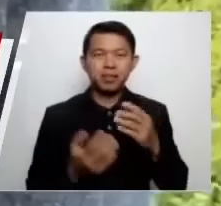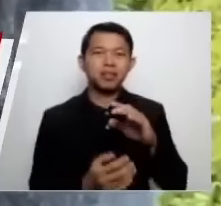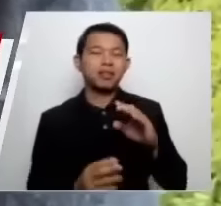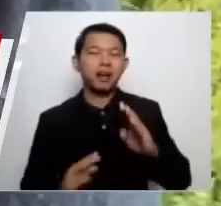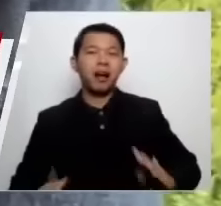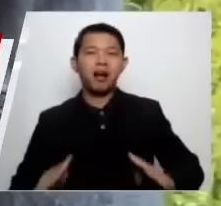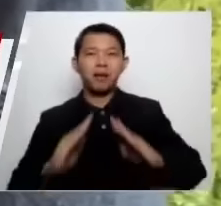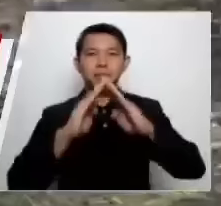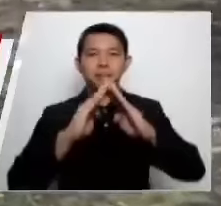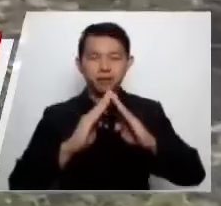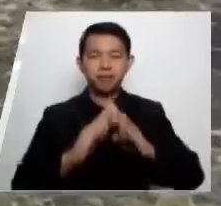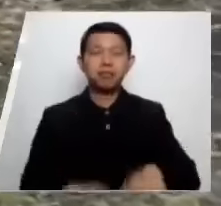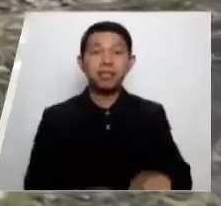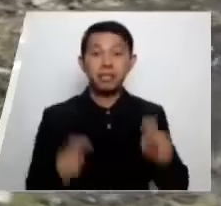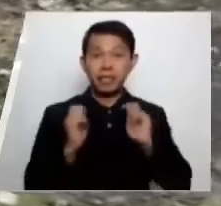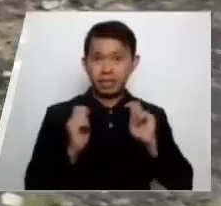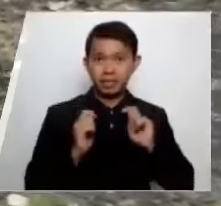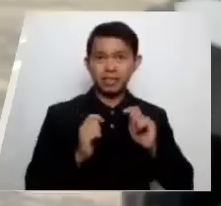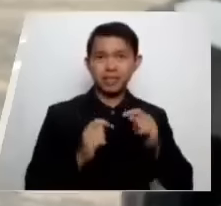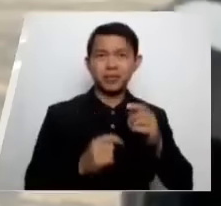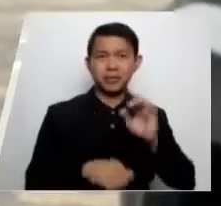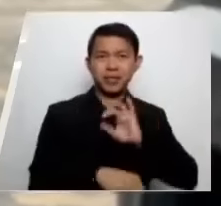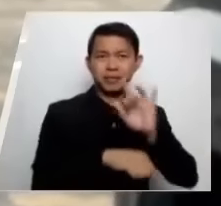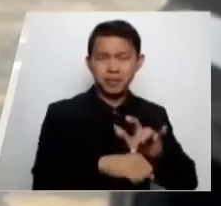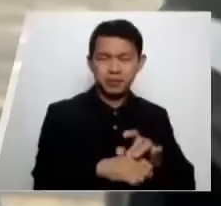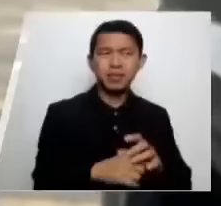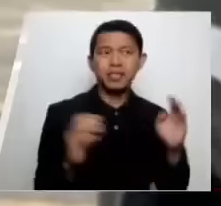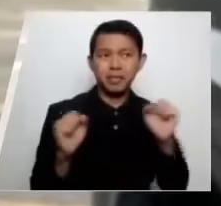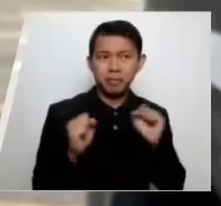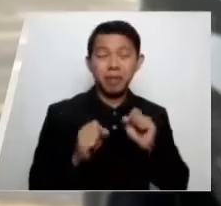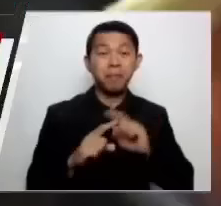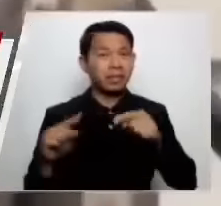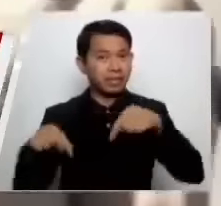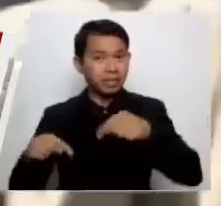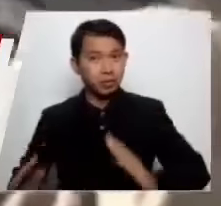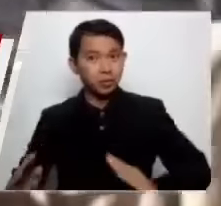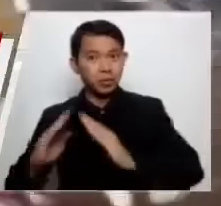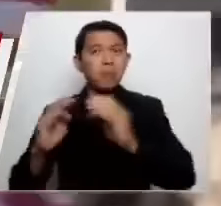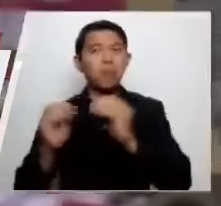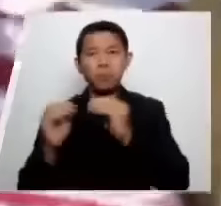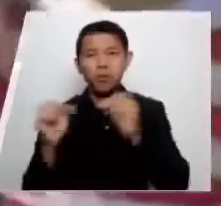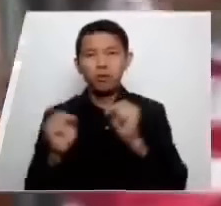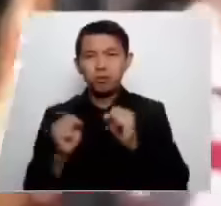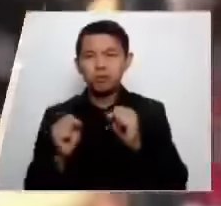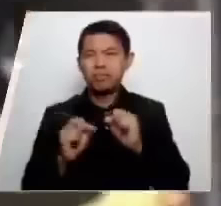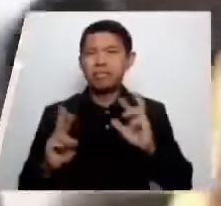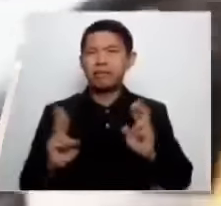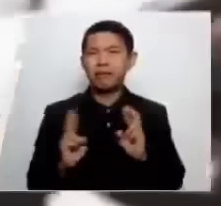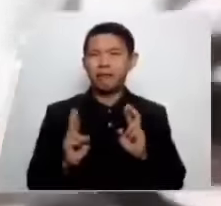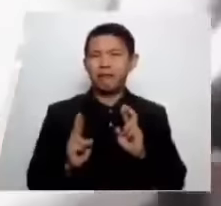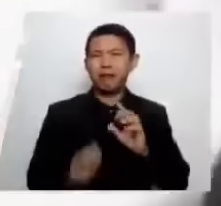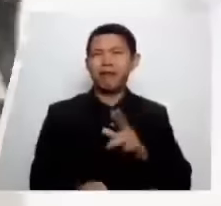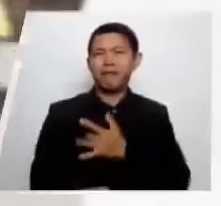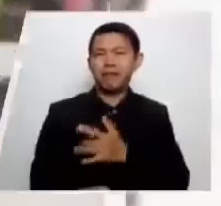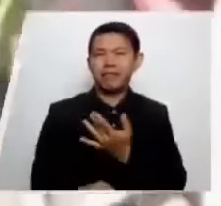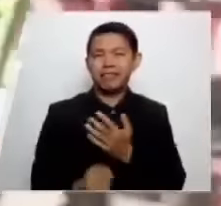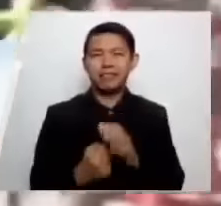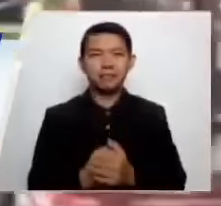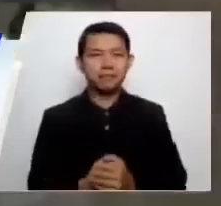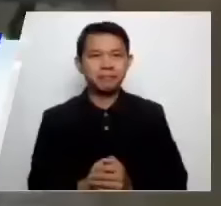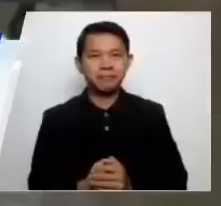mas malamig po dito. Hindi kaya pag hindi nag-jacket? Oo, hindi kaya, parang nasa freezer. Sa Baguio City, kung saan tuloy-tuloy ang pagbuhos